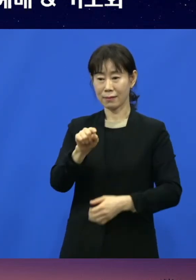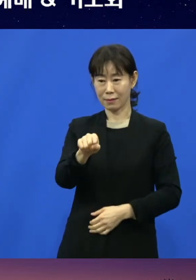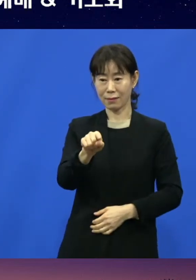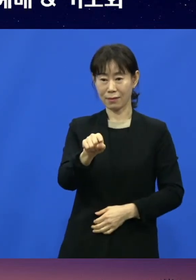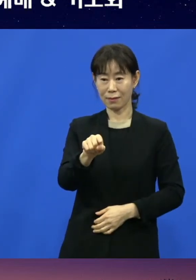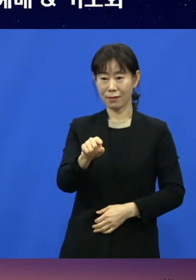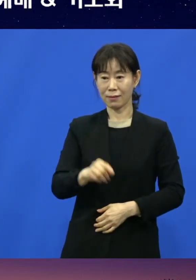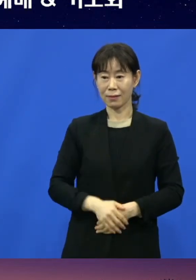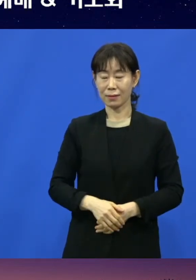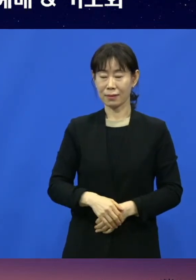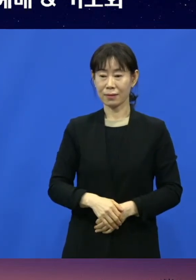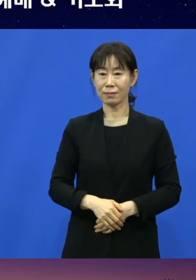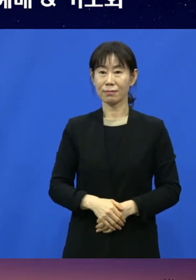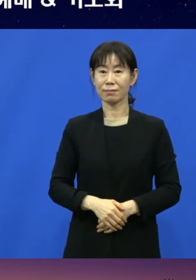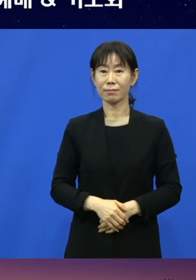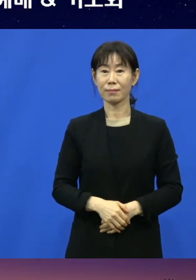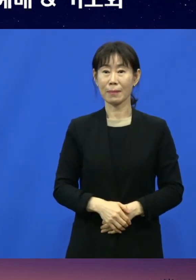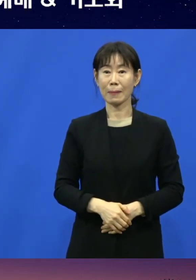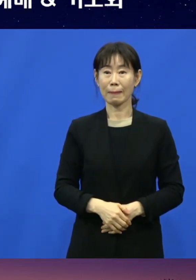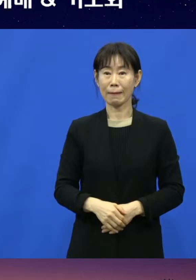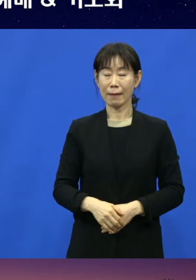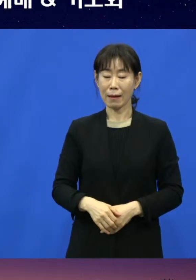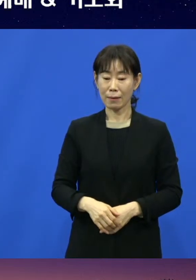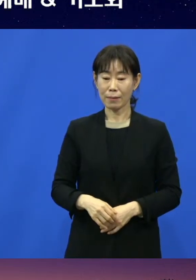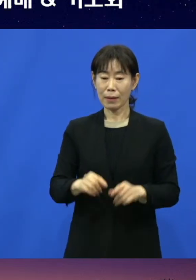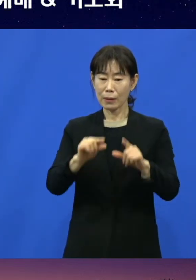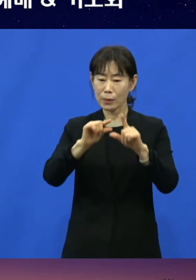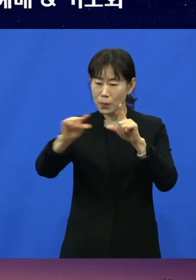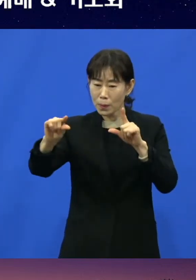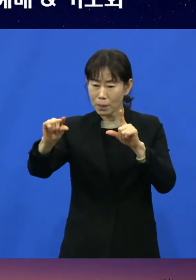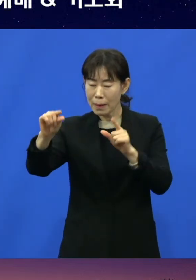일부를 판 게 아닙니다. 오늘 이런 본문 보죠. 다 팔았어요.